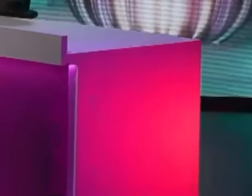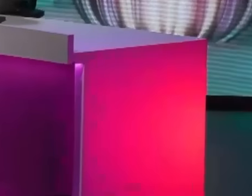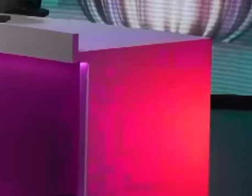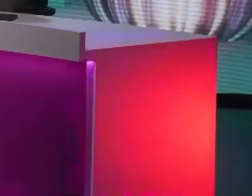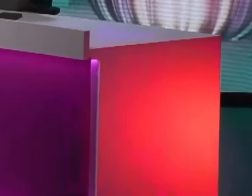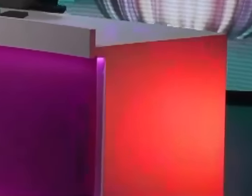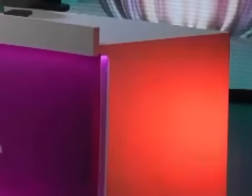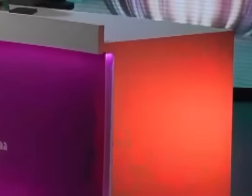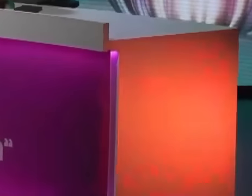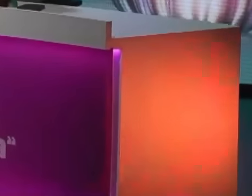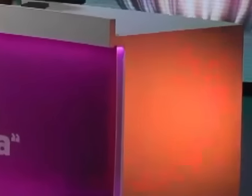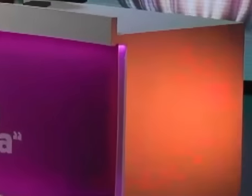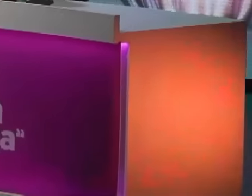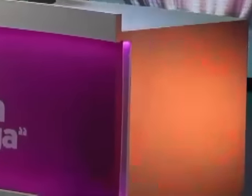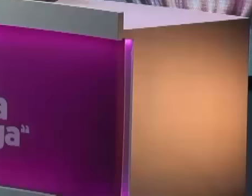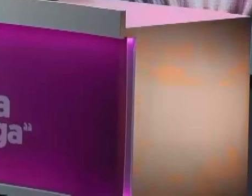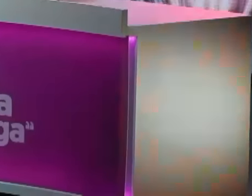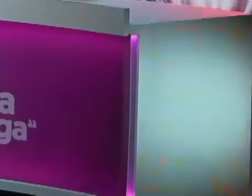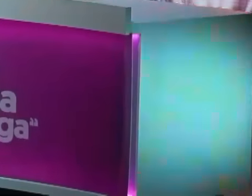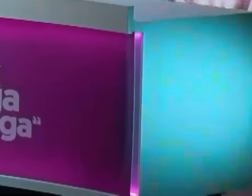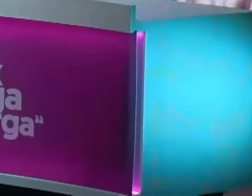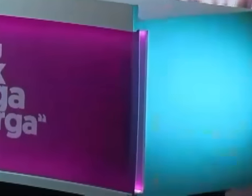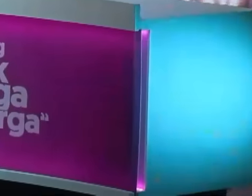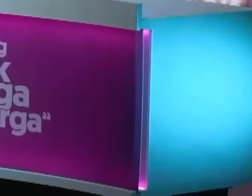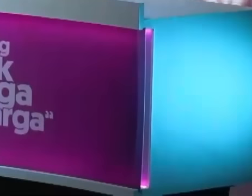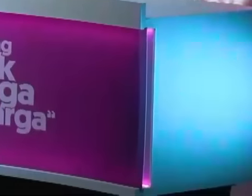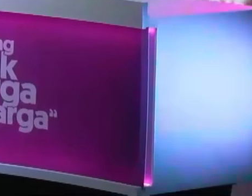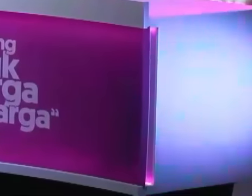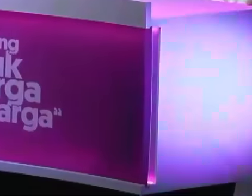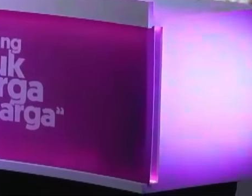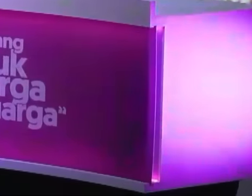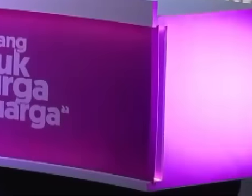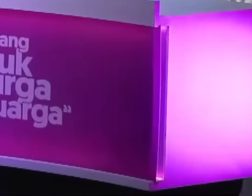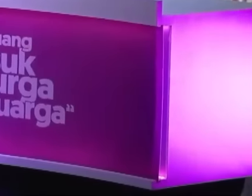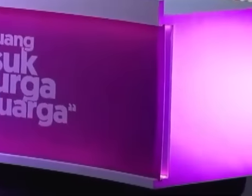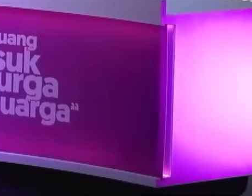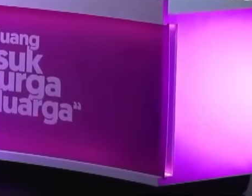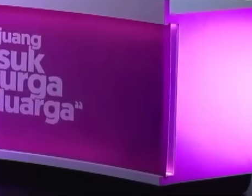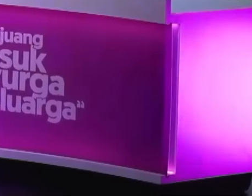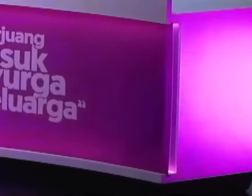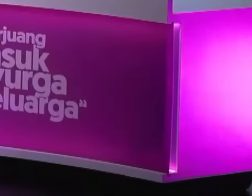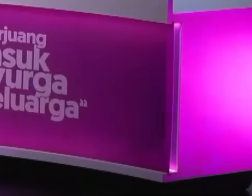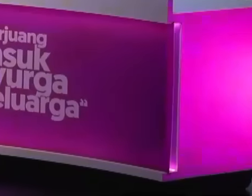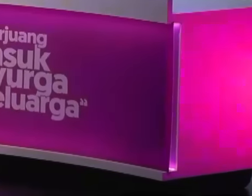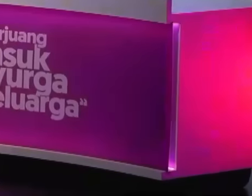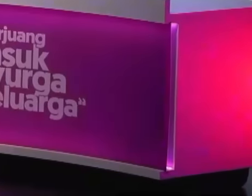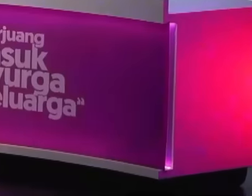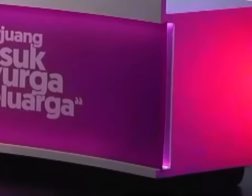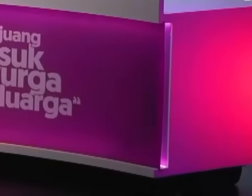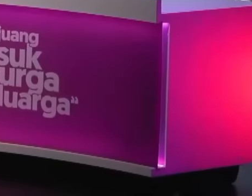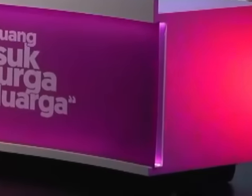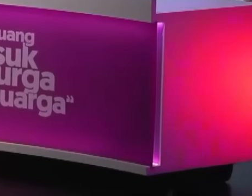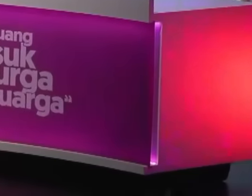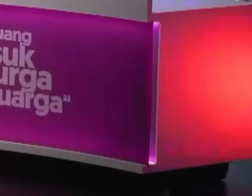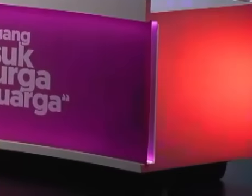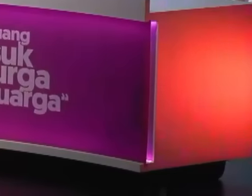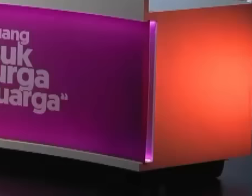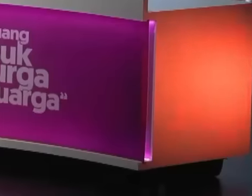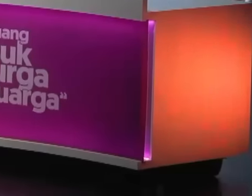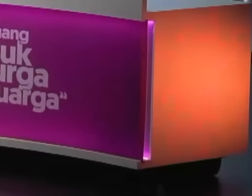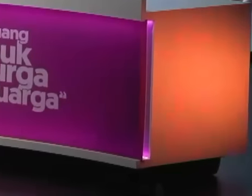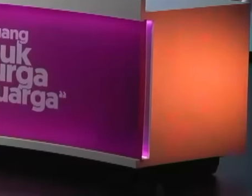terus menyemak dan memastikan bahawa ciri-ciri ini tidak diamalkan, tidak dipraktikkan dalam kehidupan. Salah